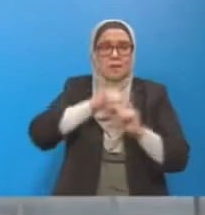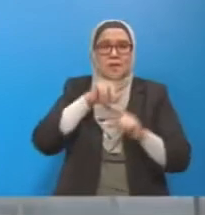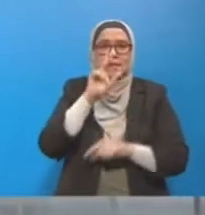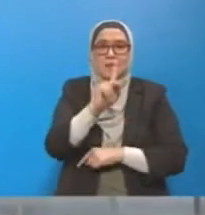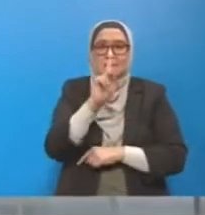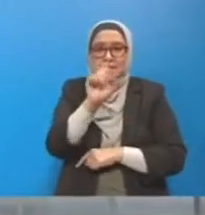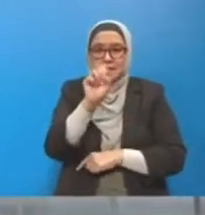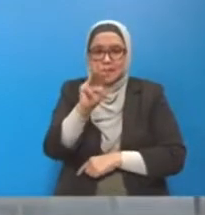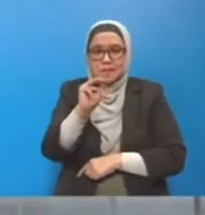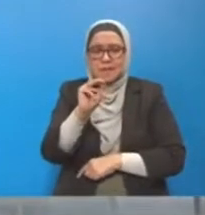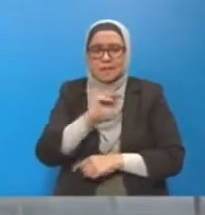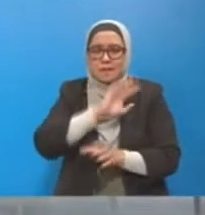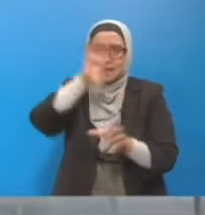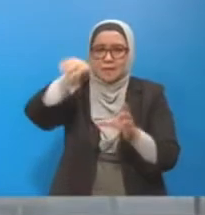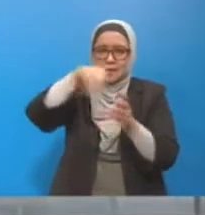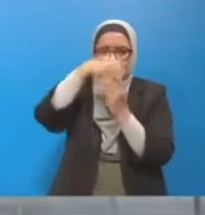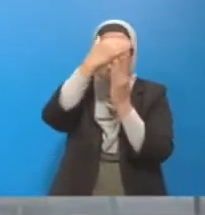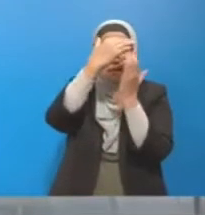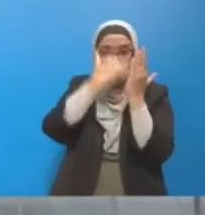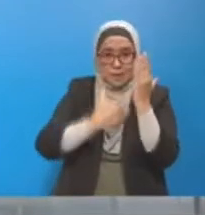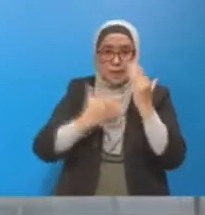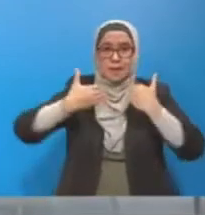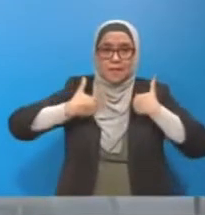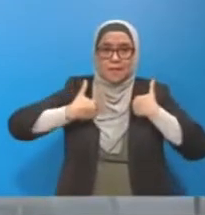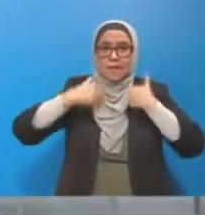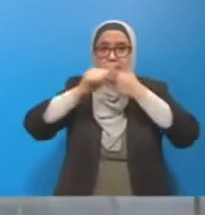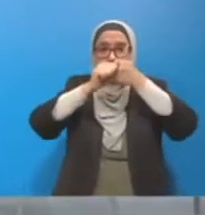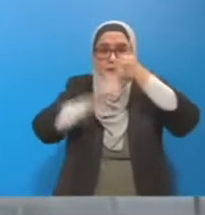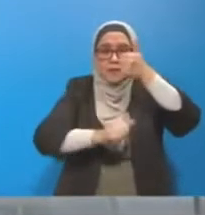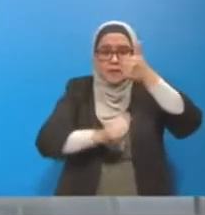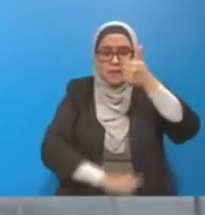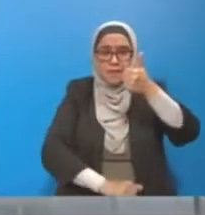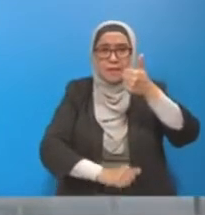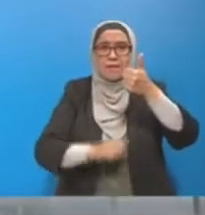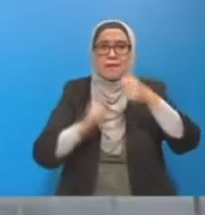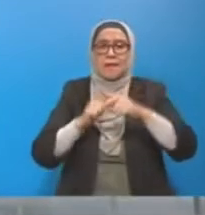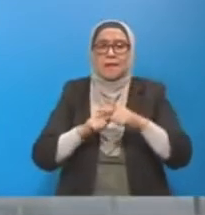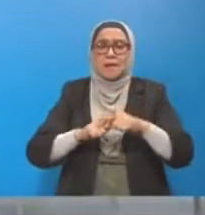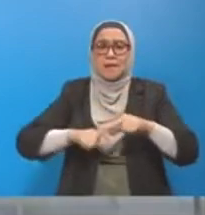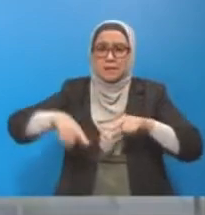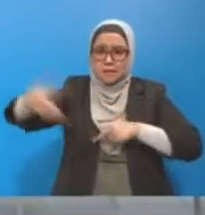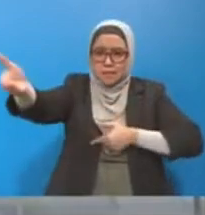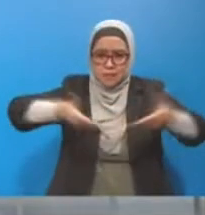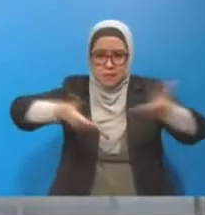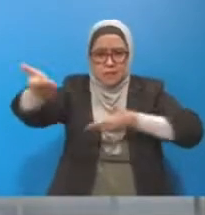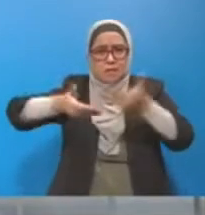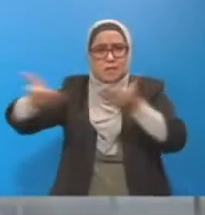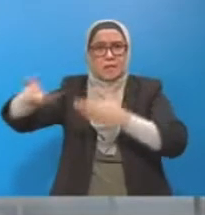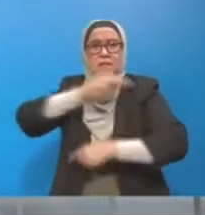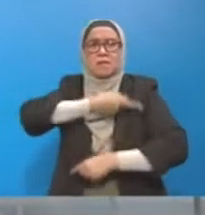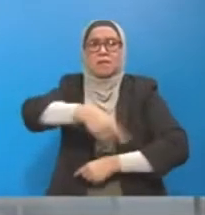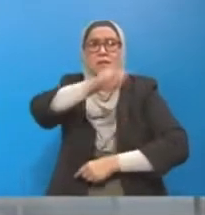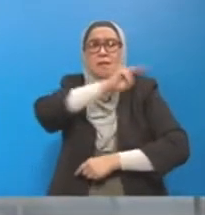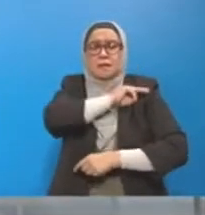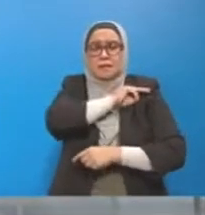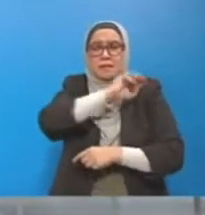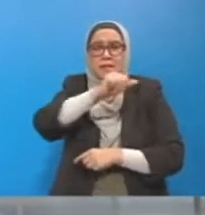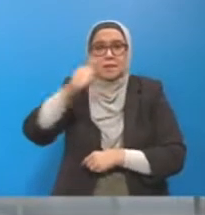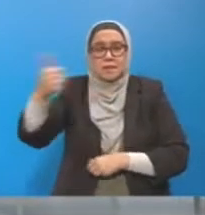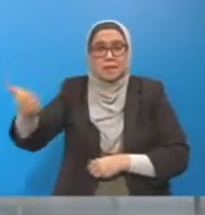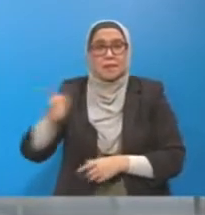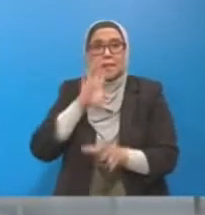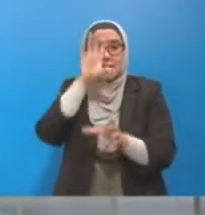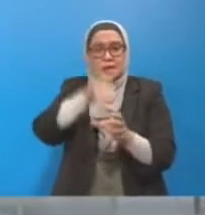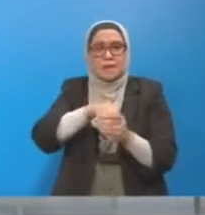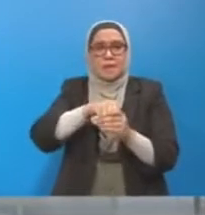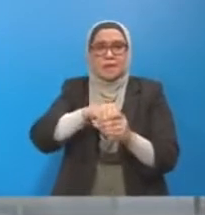semua zat engkau sayang ambek pada Kementerian yang cross yang rentas Kementerian melibatkan ketok-ketok pengarah dan